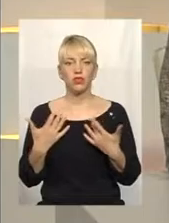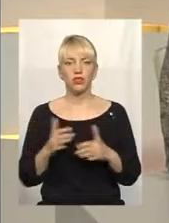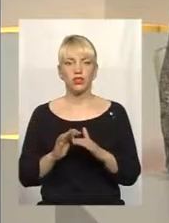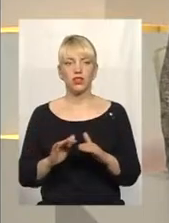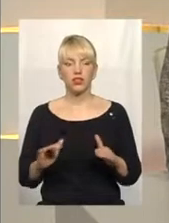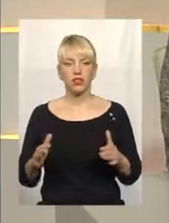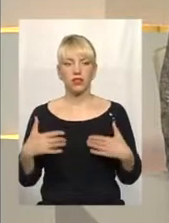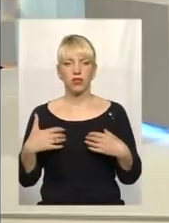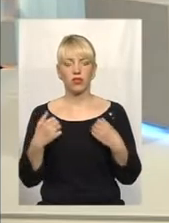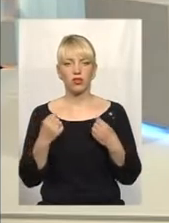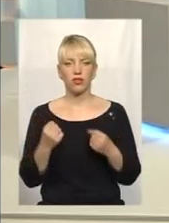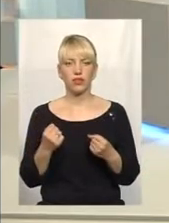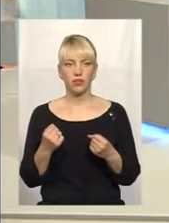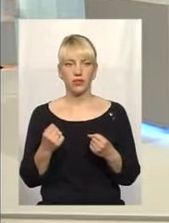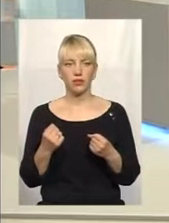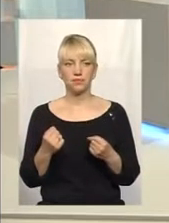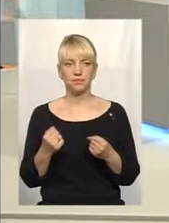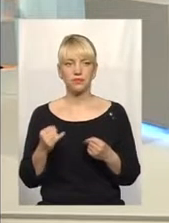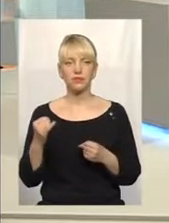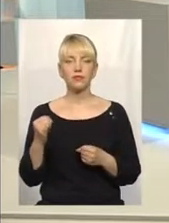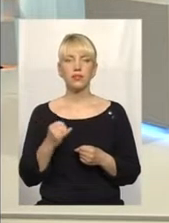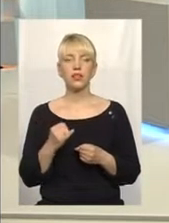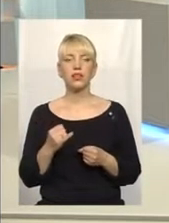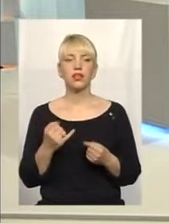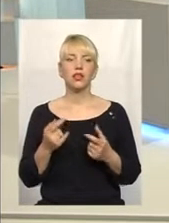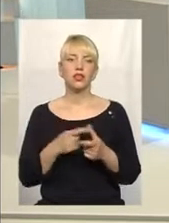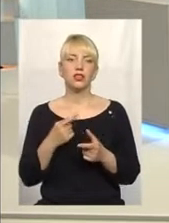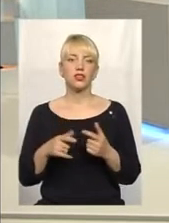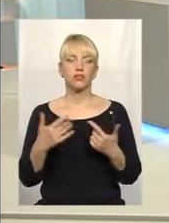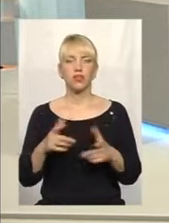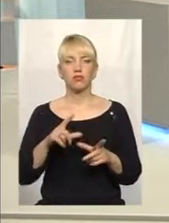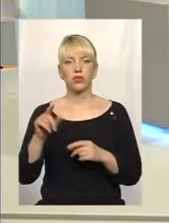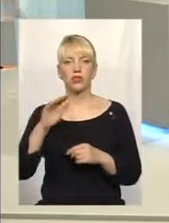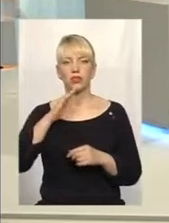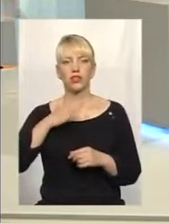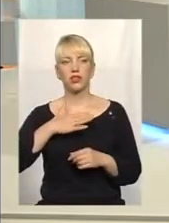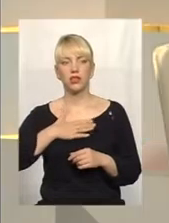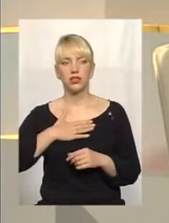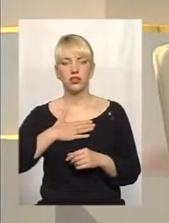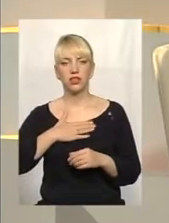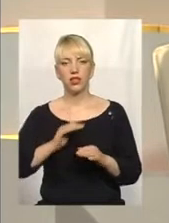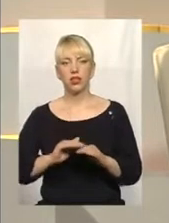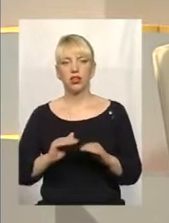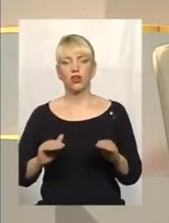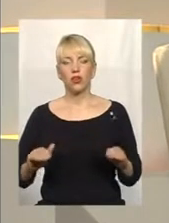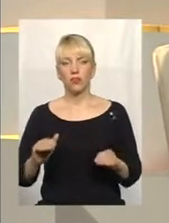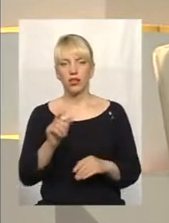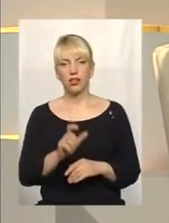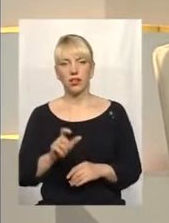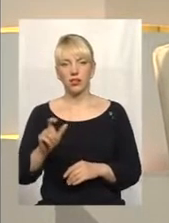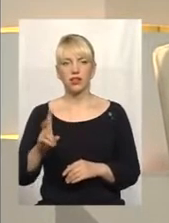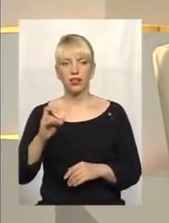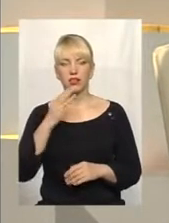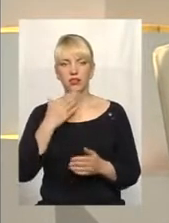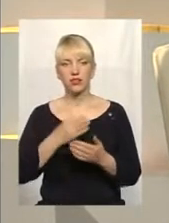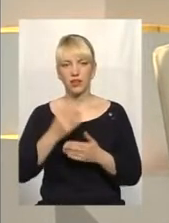дітлахів, оздоровитися? І чи вже поїхали наші маленькі громадяни на свій